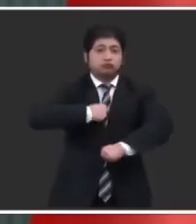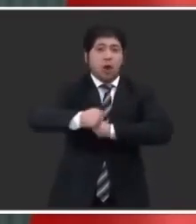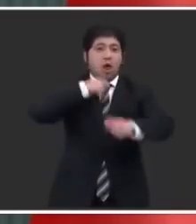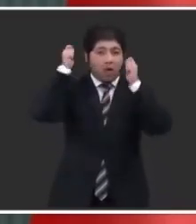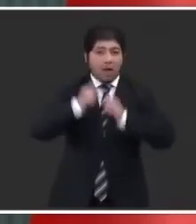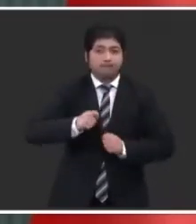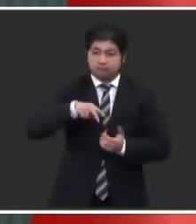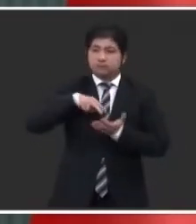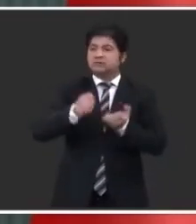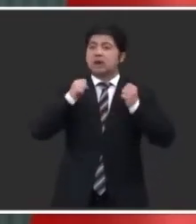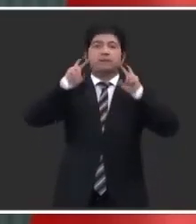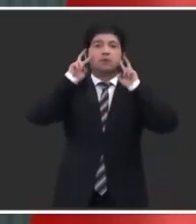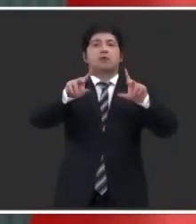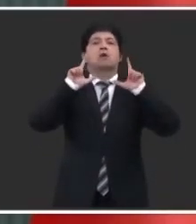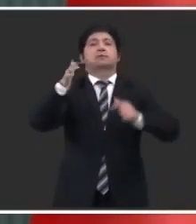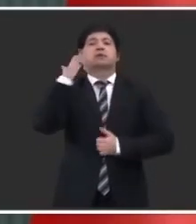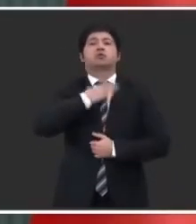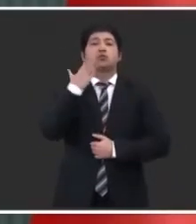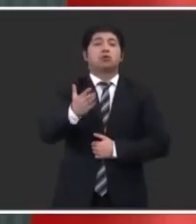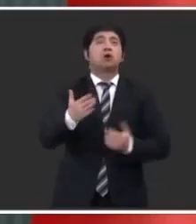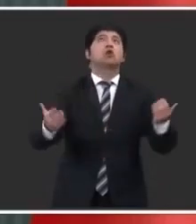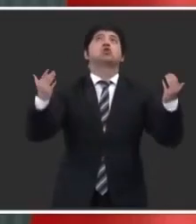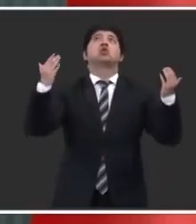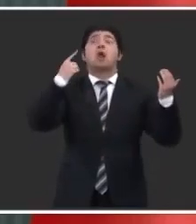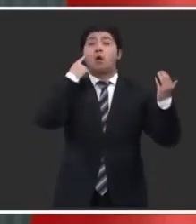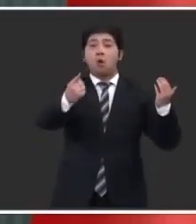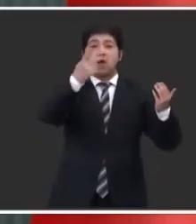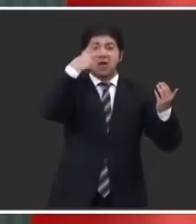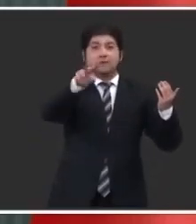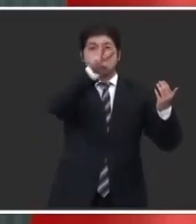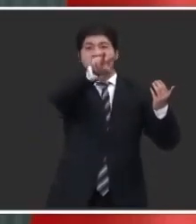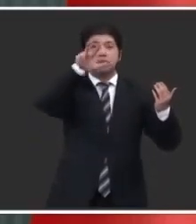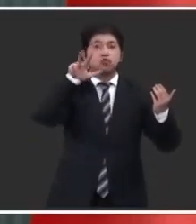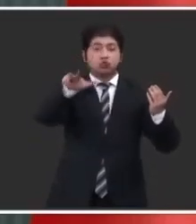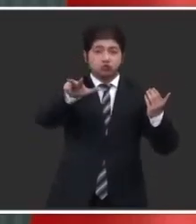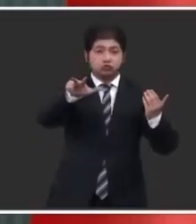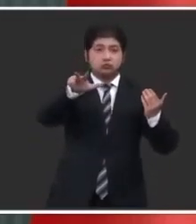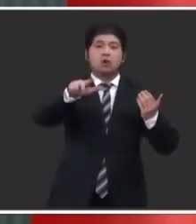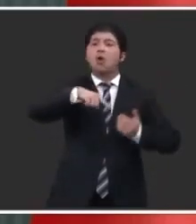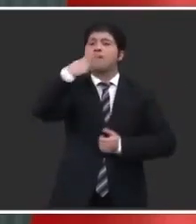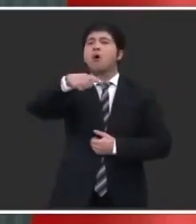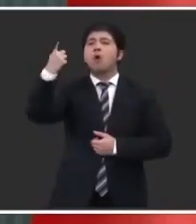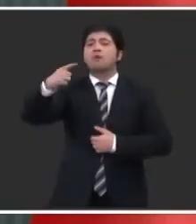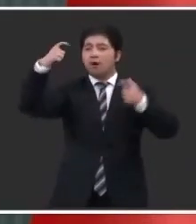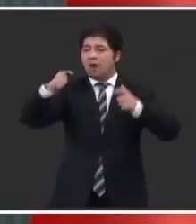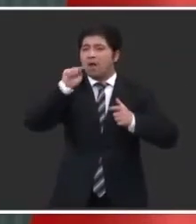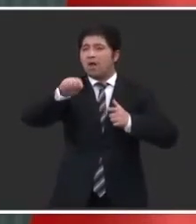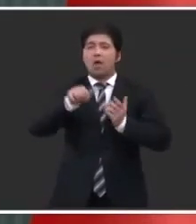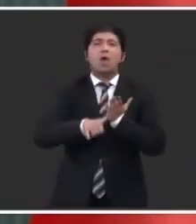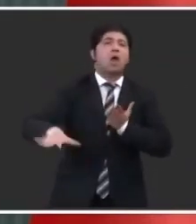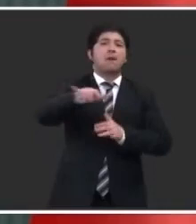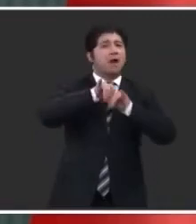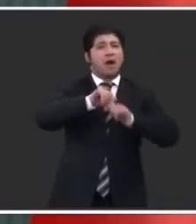duruş sergilemesidir İnşallah 2023 diğer pek çok alanda olduğu gibi